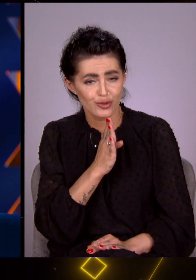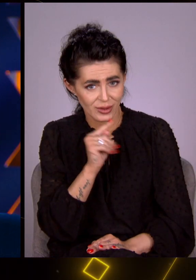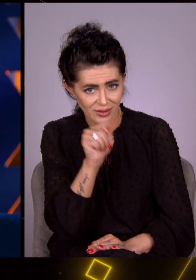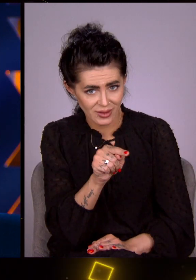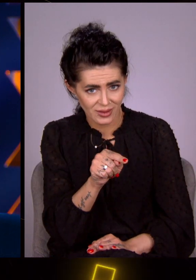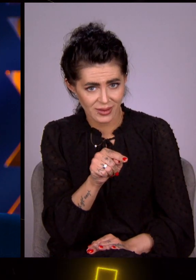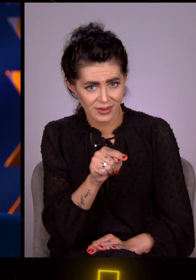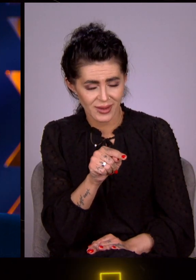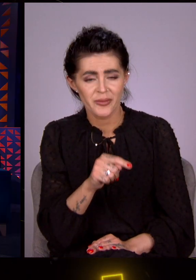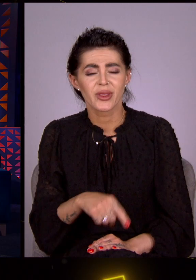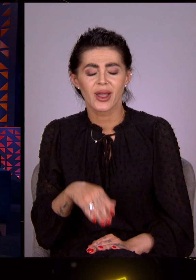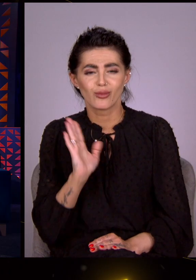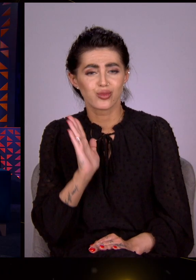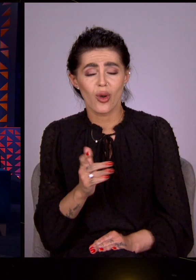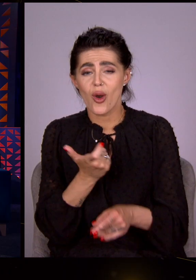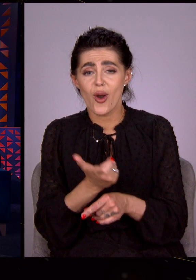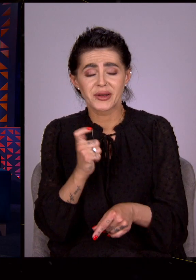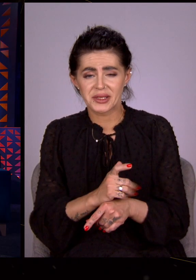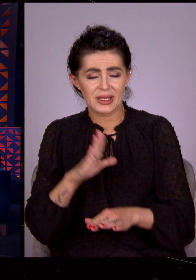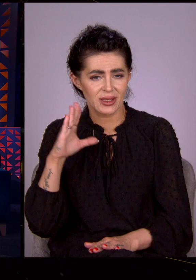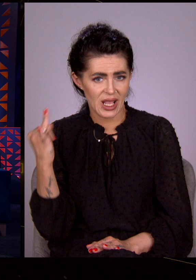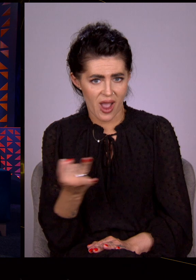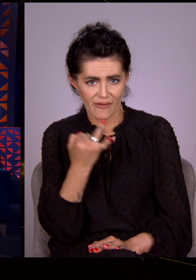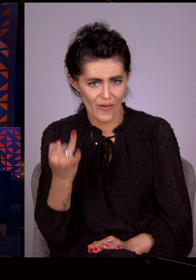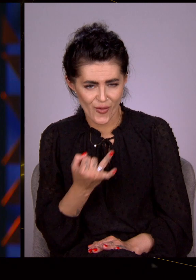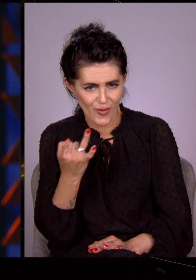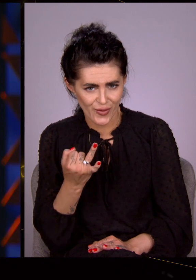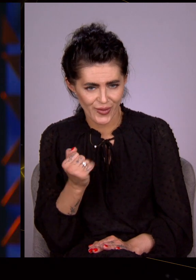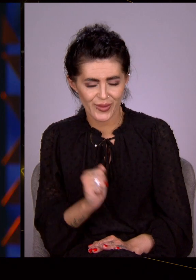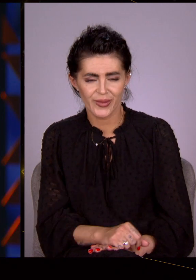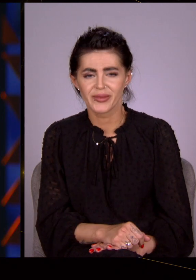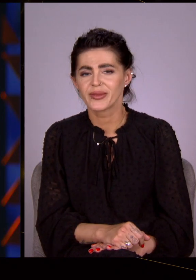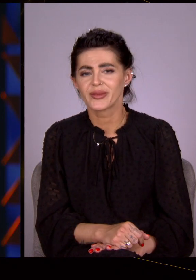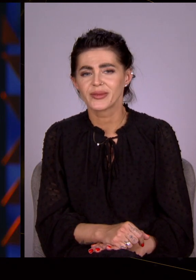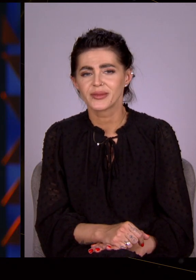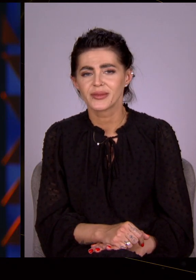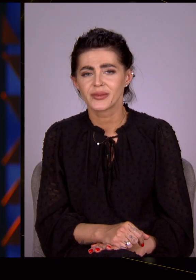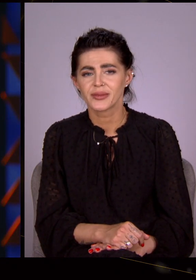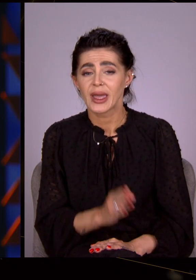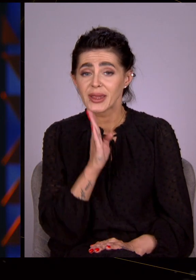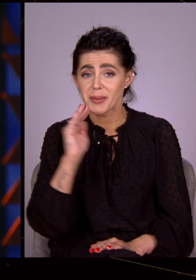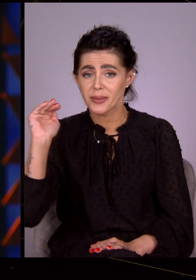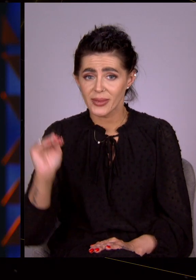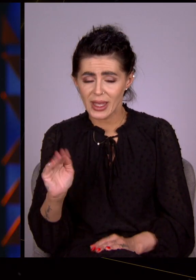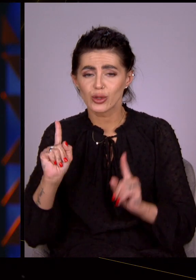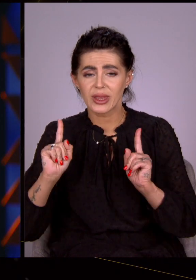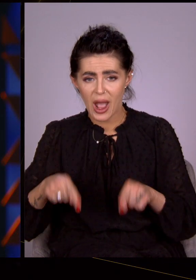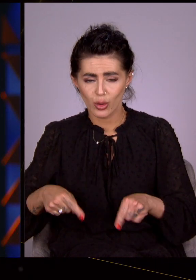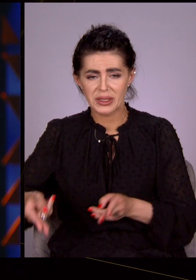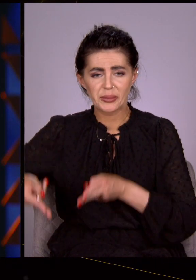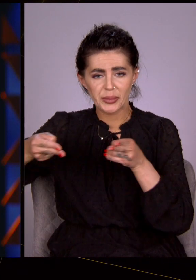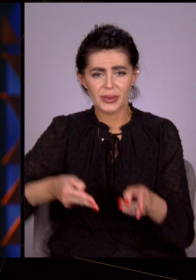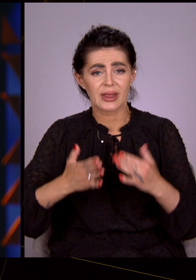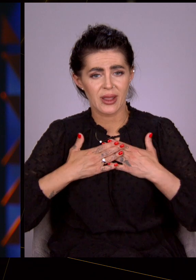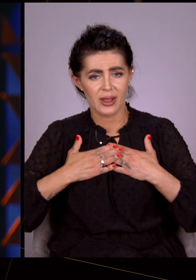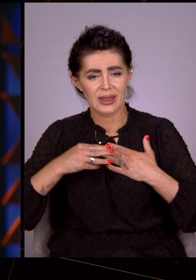розповідали, здасться просто дитячою забавкою. Ірина приїхала також до нашої студії,